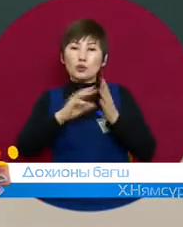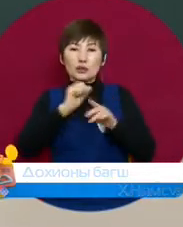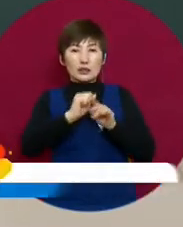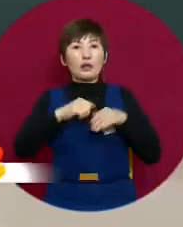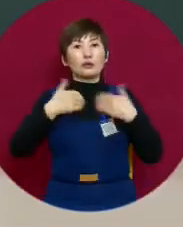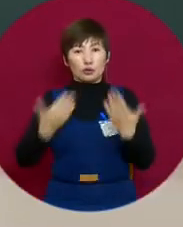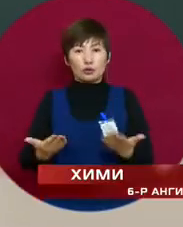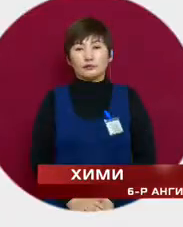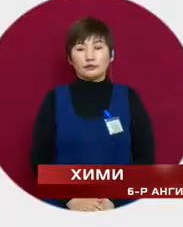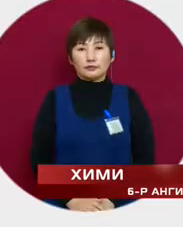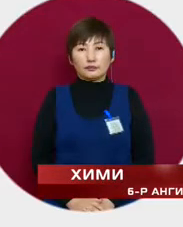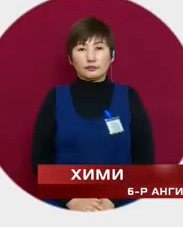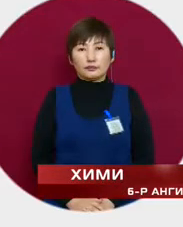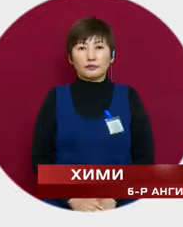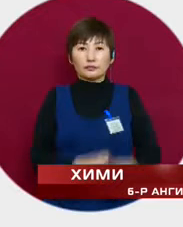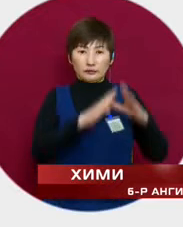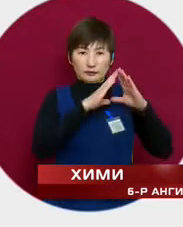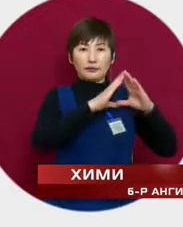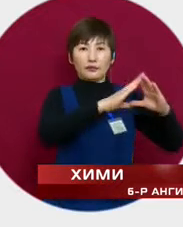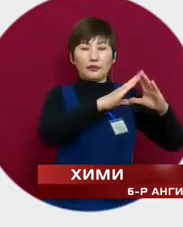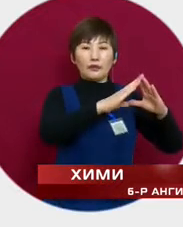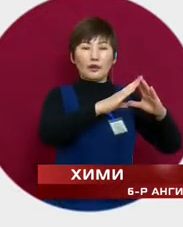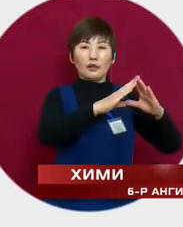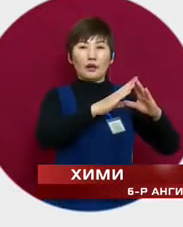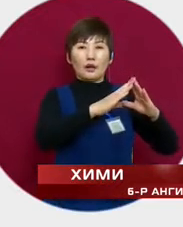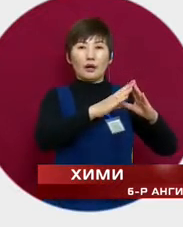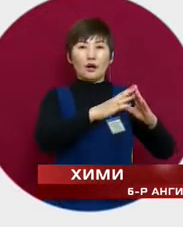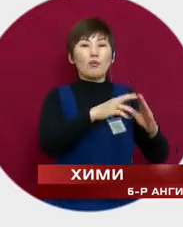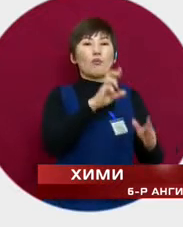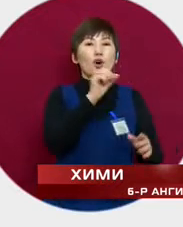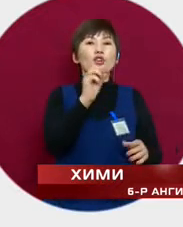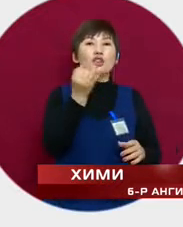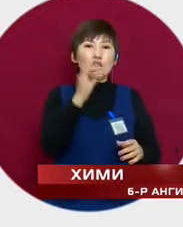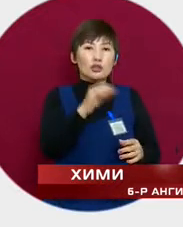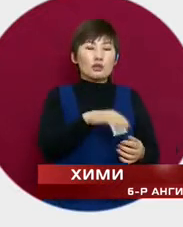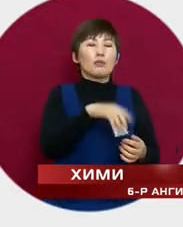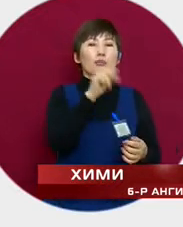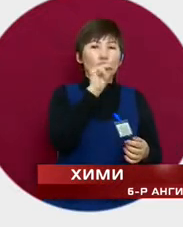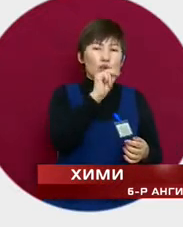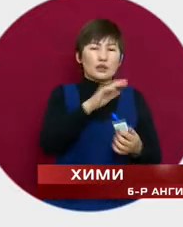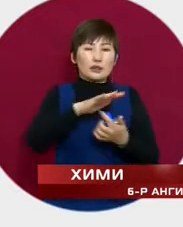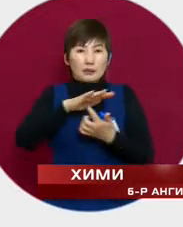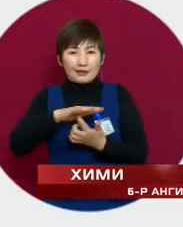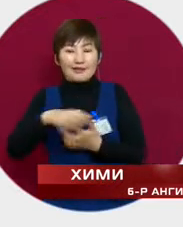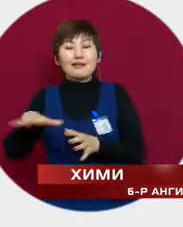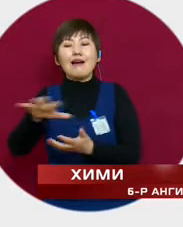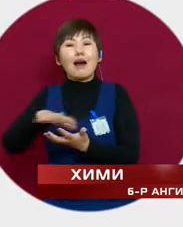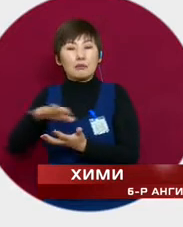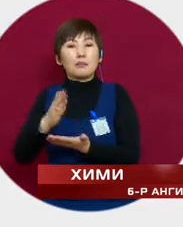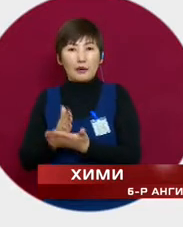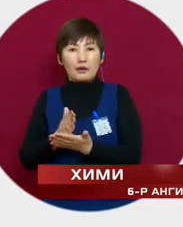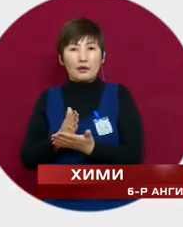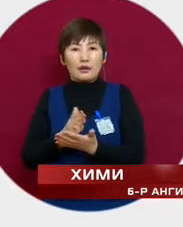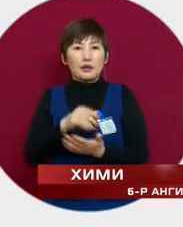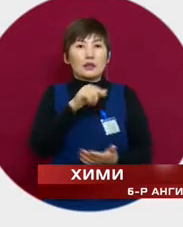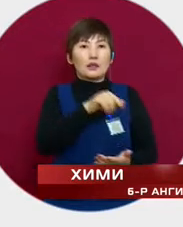өгсөн. За гэрийн даалгаварт бодис материалууд нь хүчлэлэг суурлах сармаг шин чанартай байдаг.